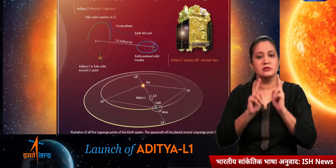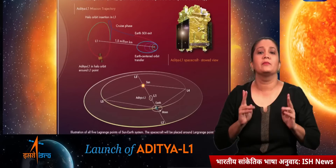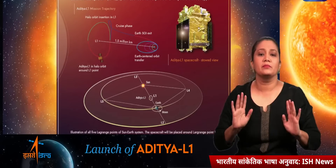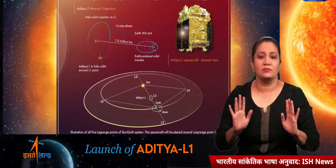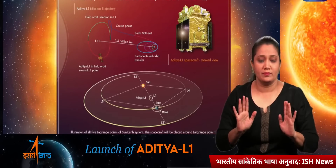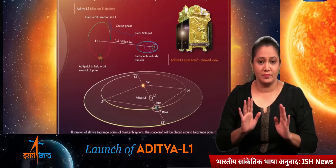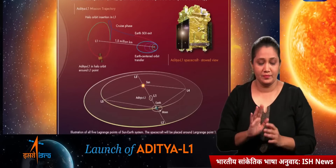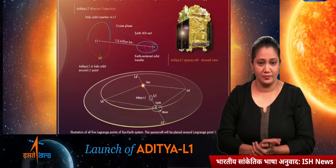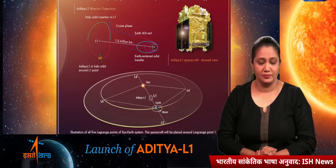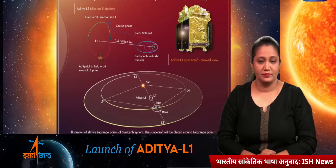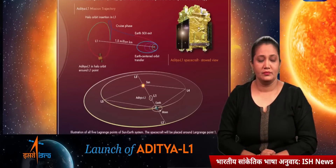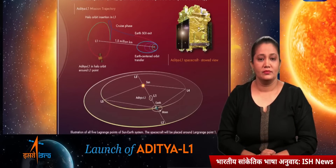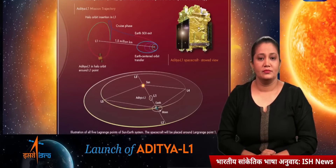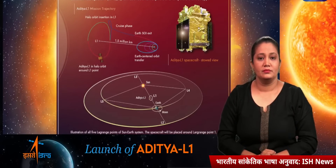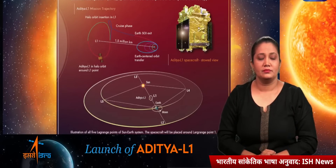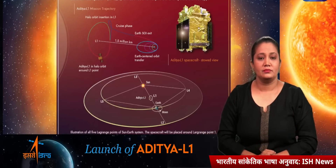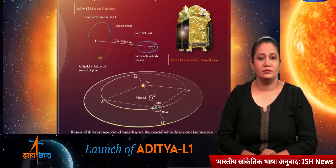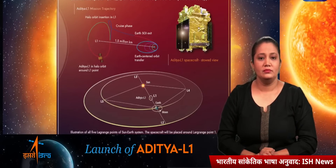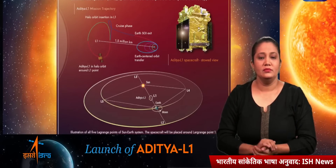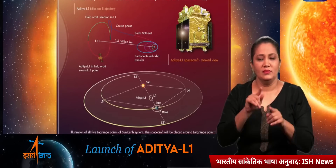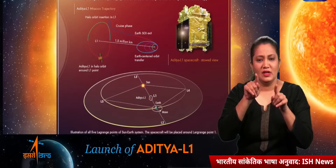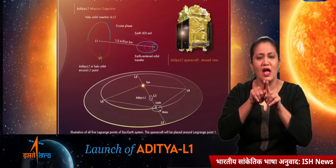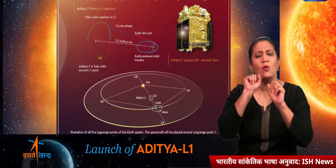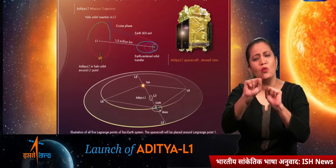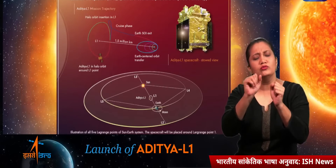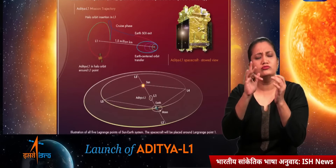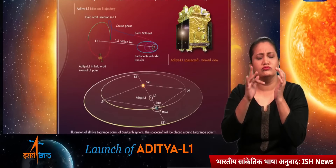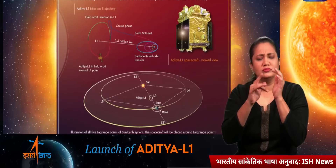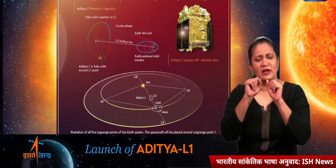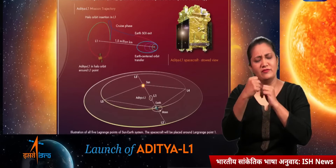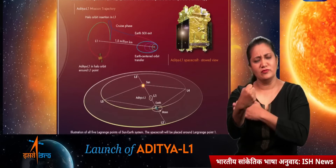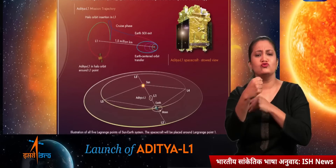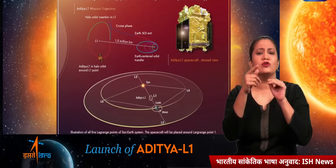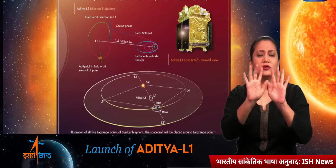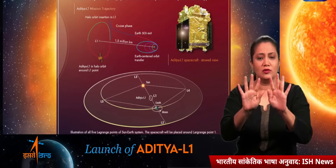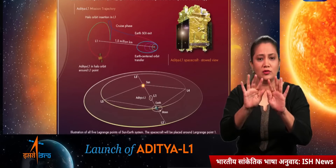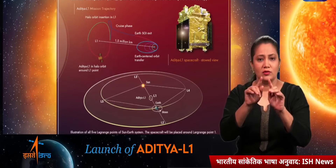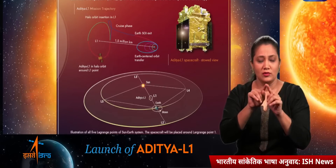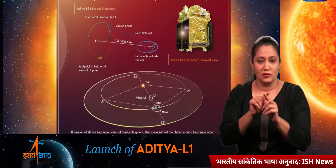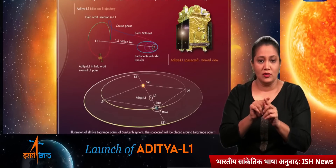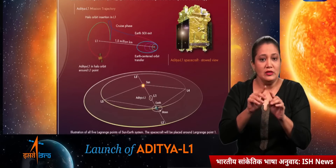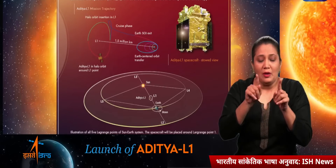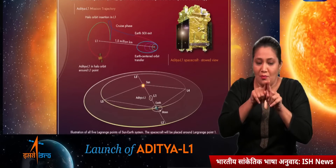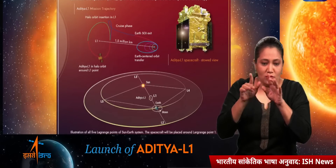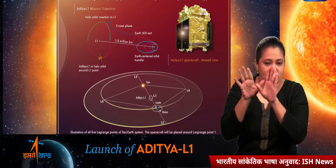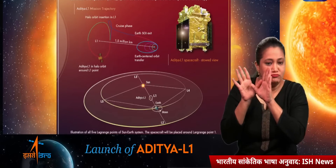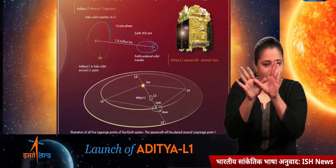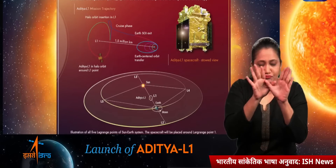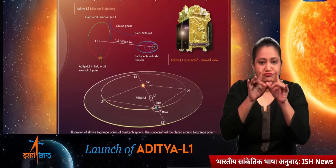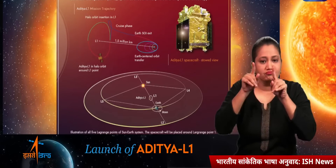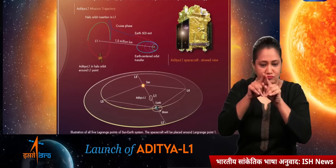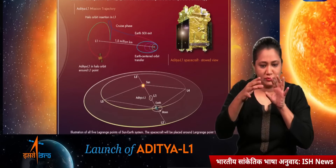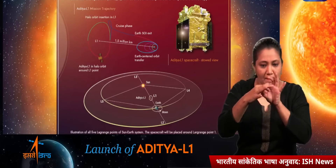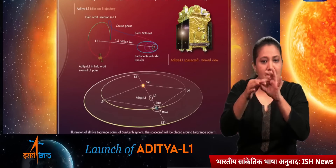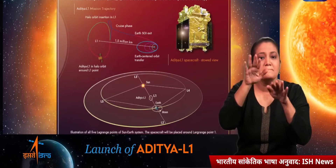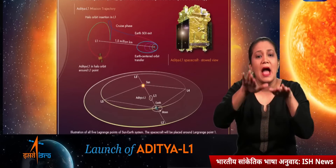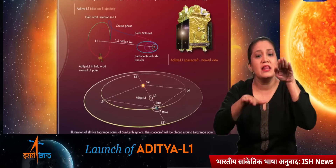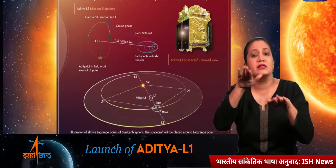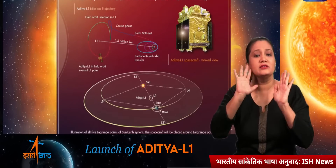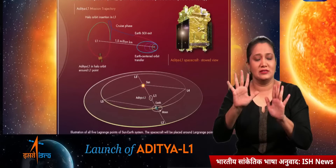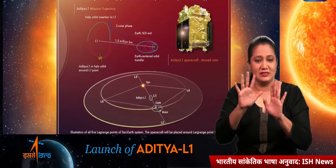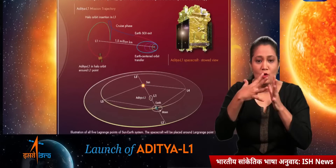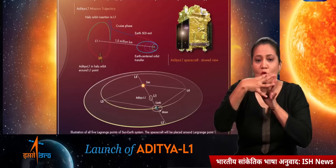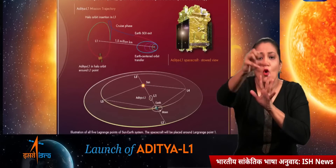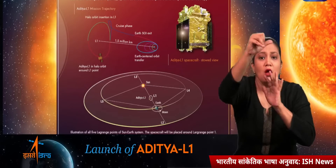और इसमें एक अभिकेंद्रीय बल है कि जो कि पिंड को दोनों द्रव्यमान के साथ बनाए रखता है।